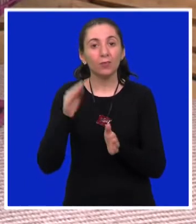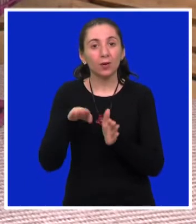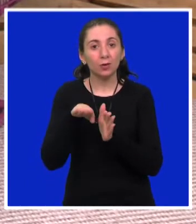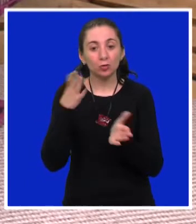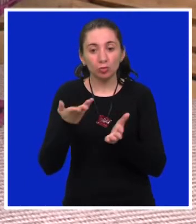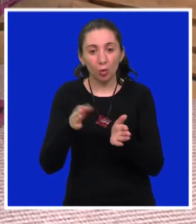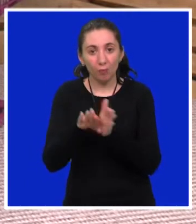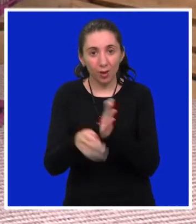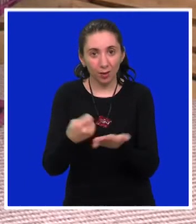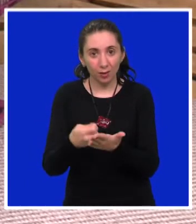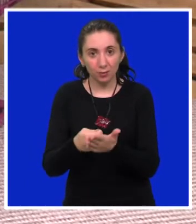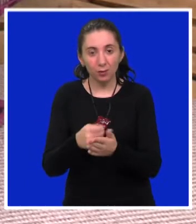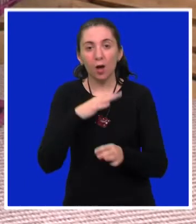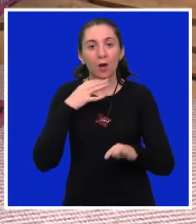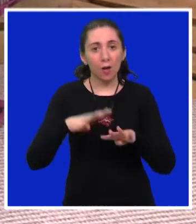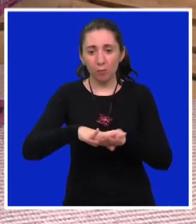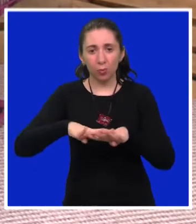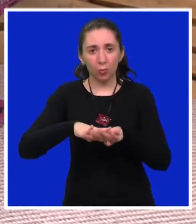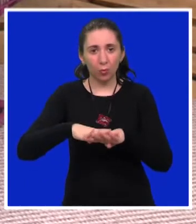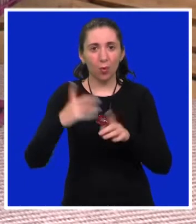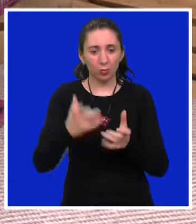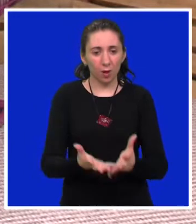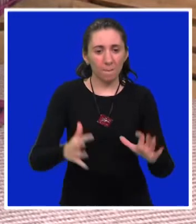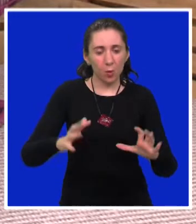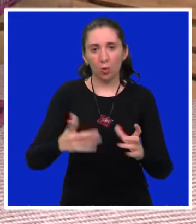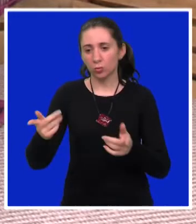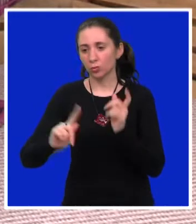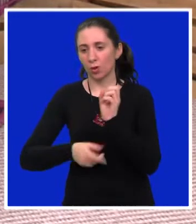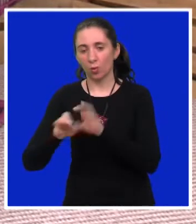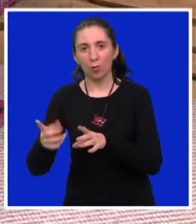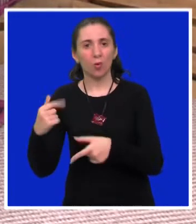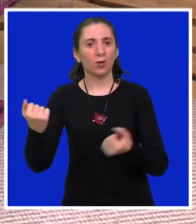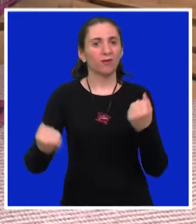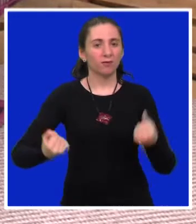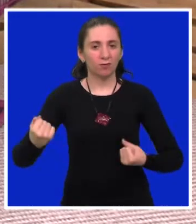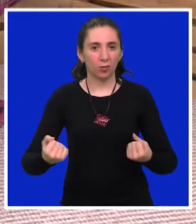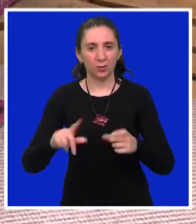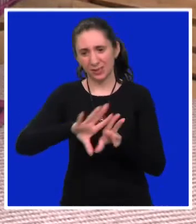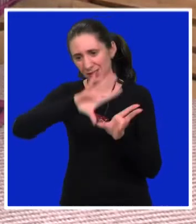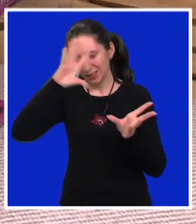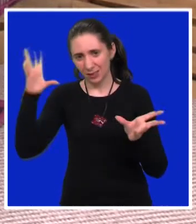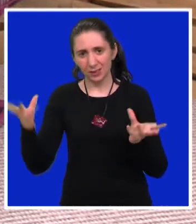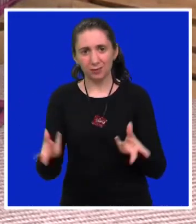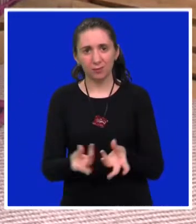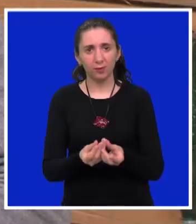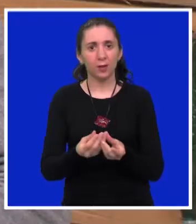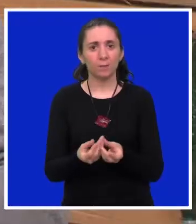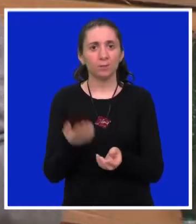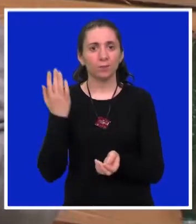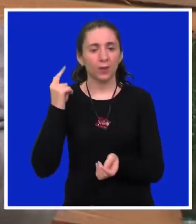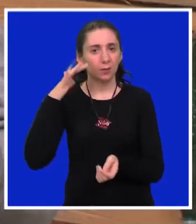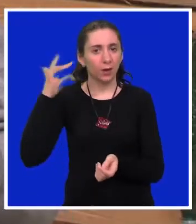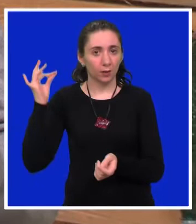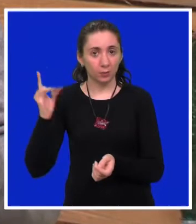bila što manja, puno ovih infrastrukturnih stvari, od posuda, od kontejnera, od vozila i svega ostalog,